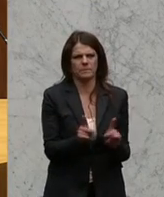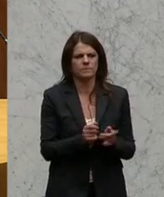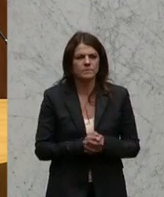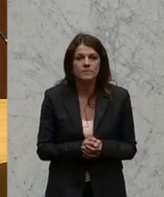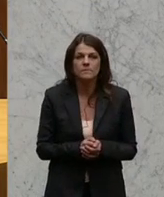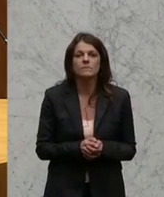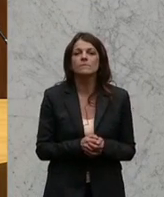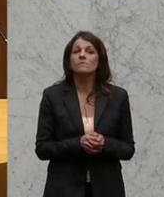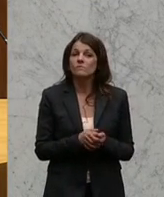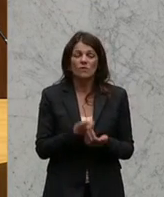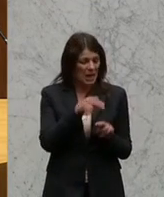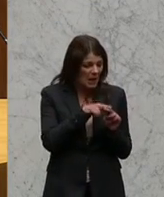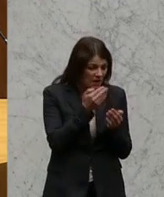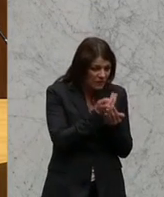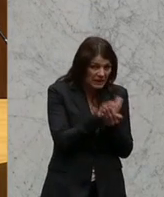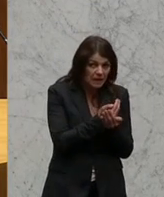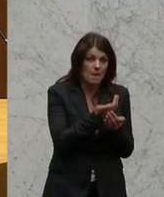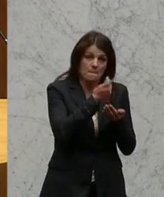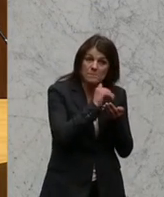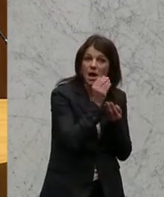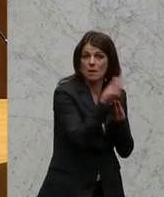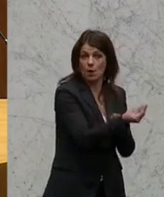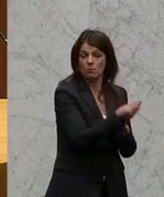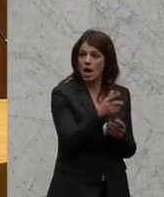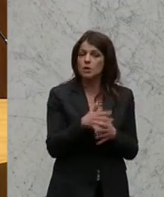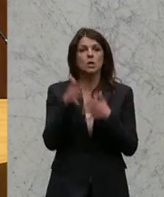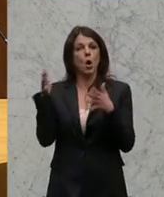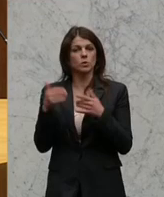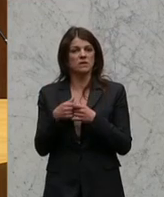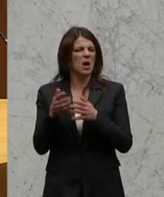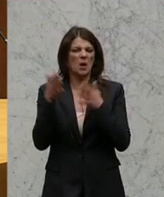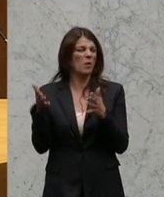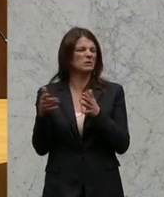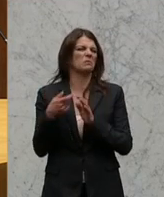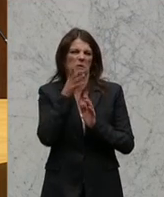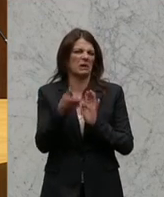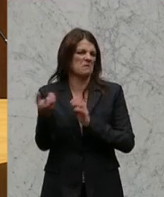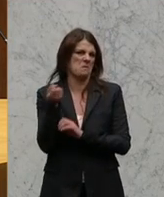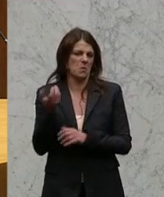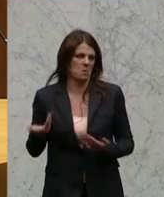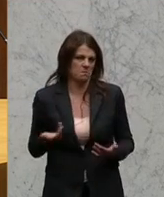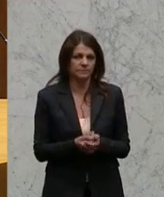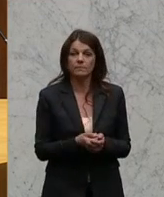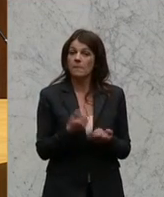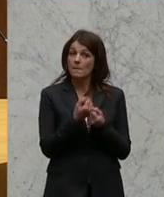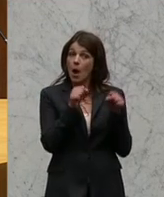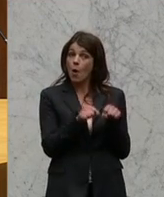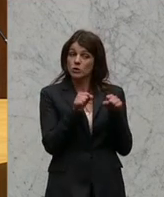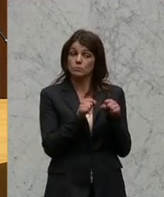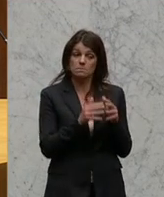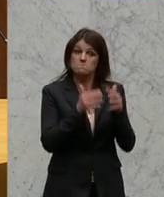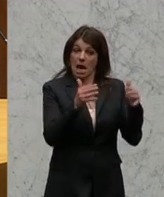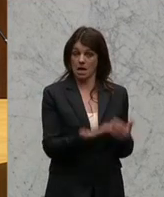für einen kleinen Verdiener mehr als für einen großen, der das vielleicht wahrscheinlich nicht in Anspruch nehmen wird. Er macht eine Konsumentensteigerung,